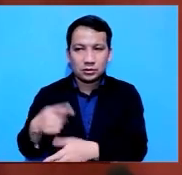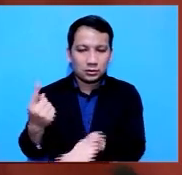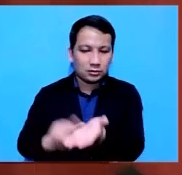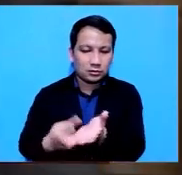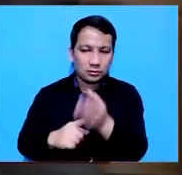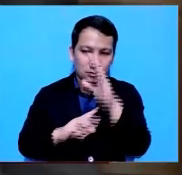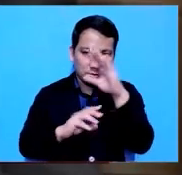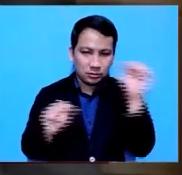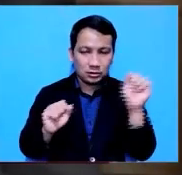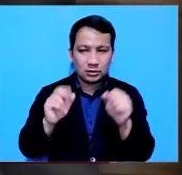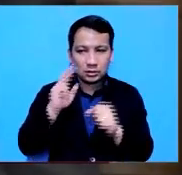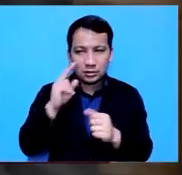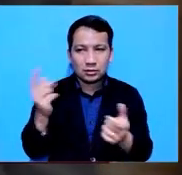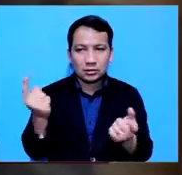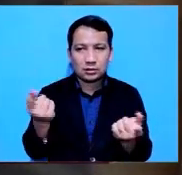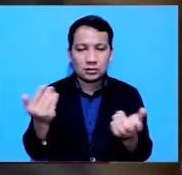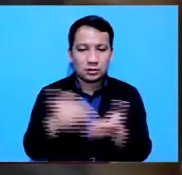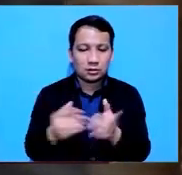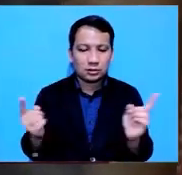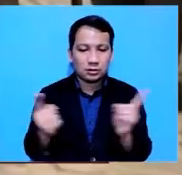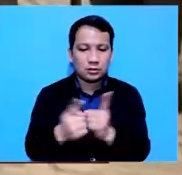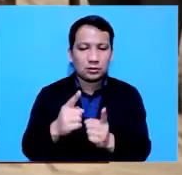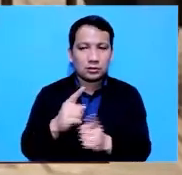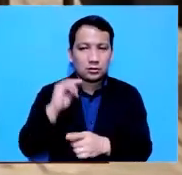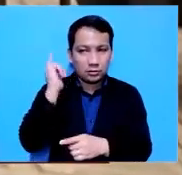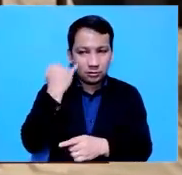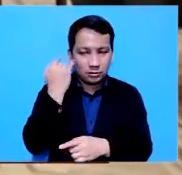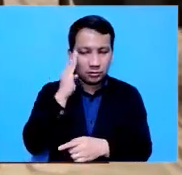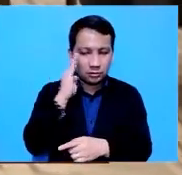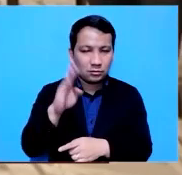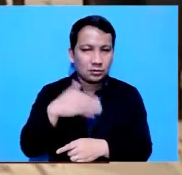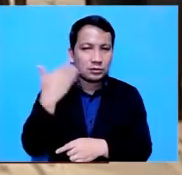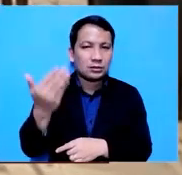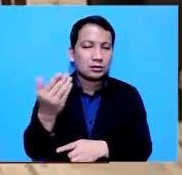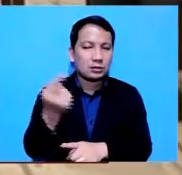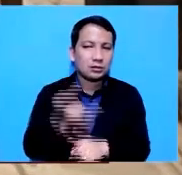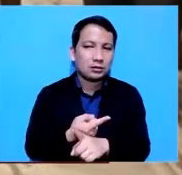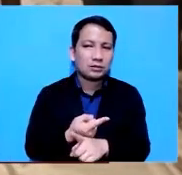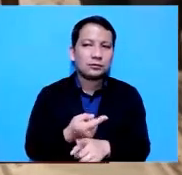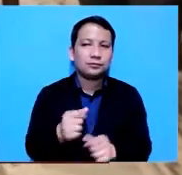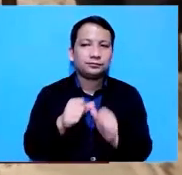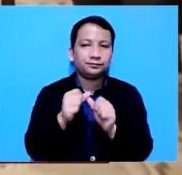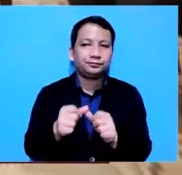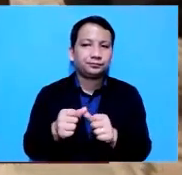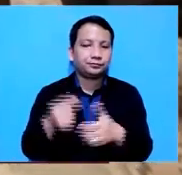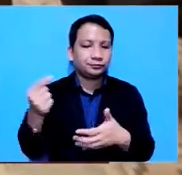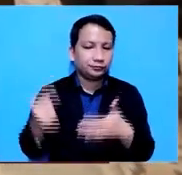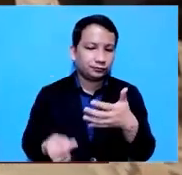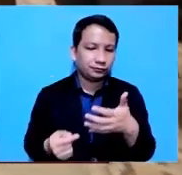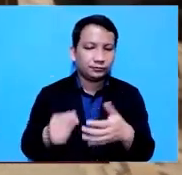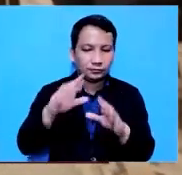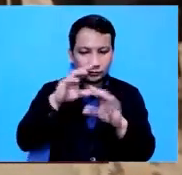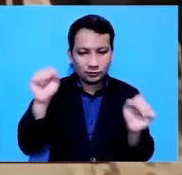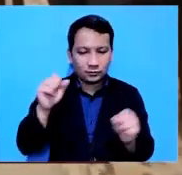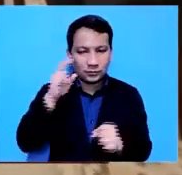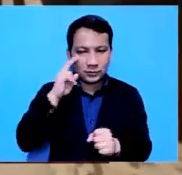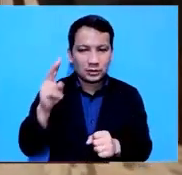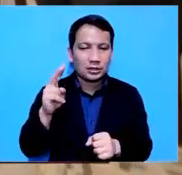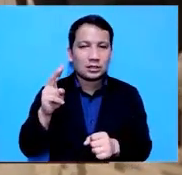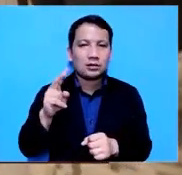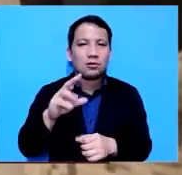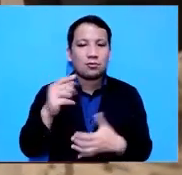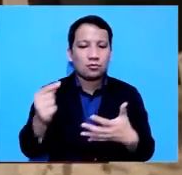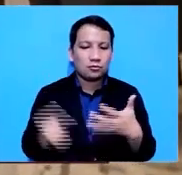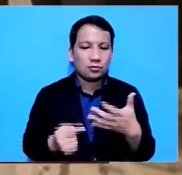Marcos sa muli nilang pagkikita ni US President Joe Biden sa susunod na buwan. Pero hindi na dinetalye ni PBBM ang mga gusto niyang baguhin